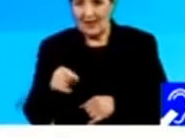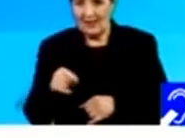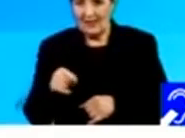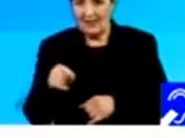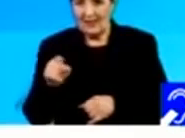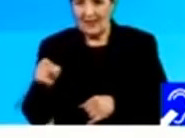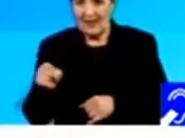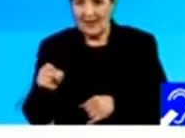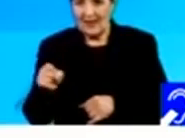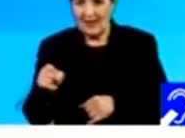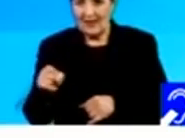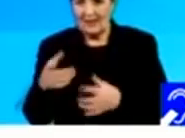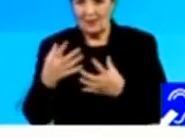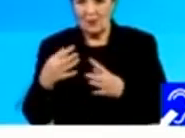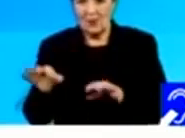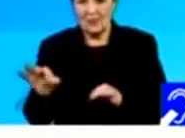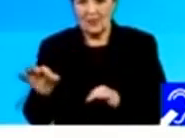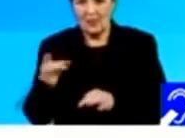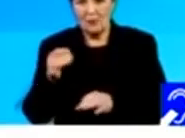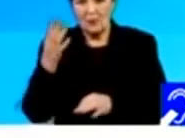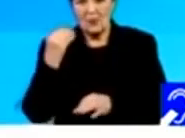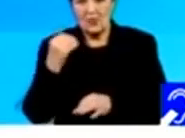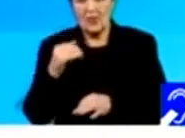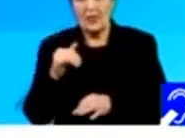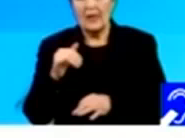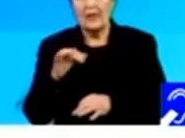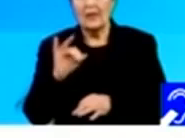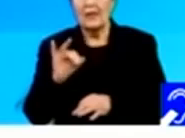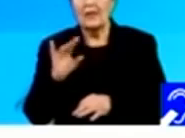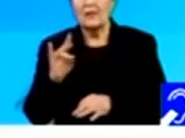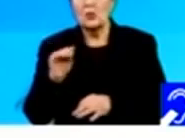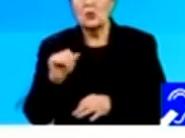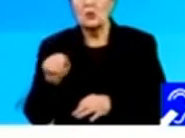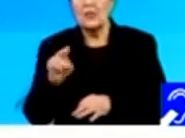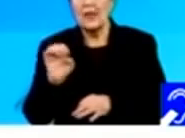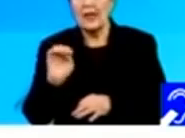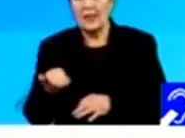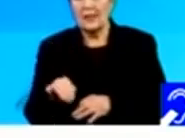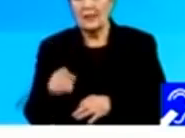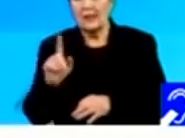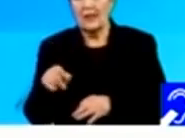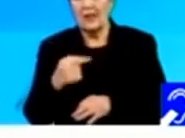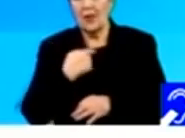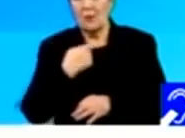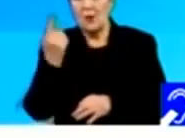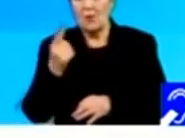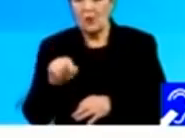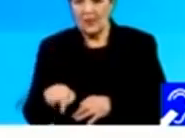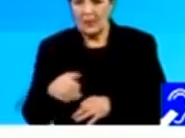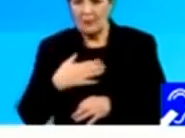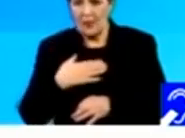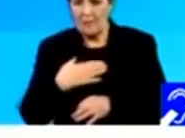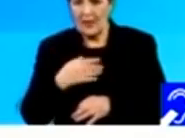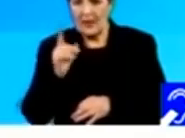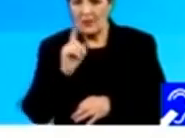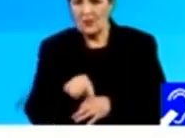a înjunghiat democrația în Republica Moldova, a înjunghiat voturile a 129.000 de oameni care m-au votat pe mine și a celora